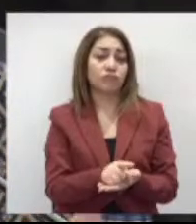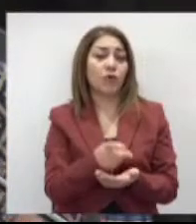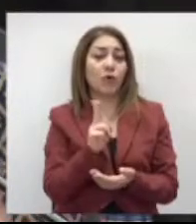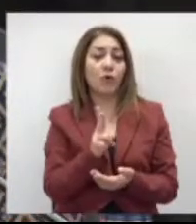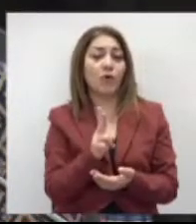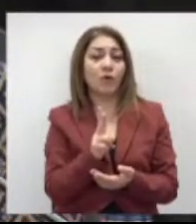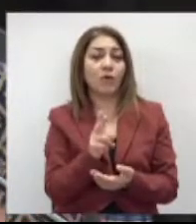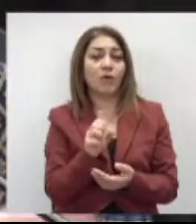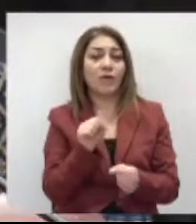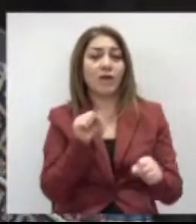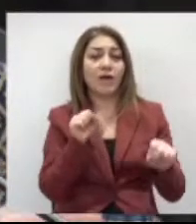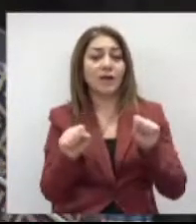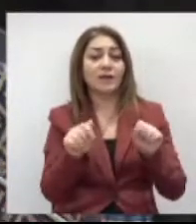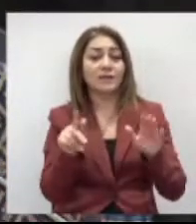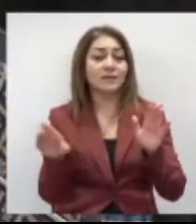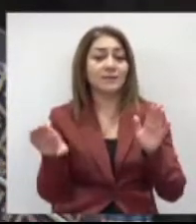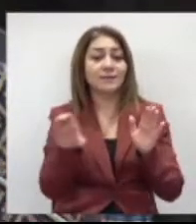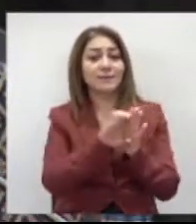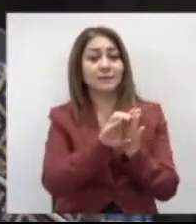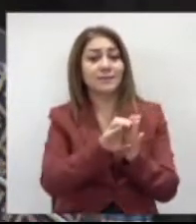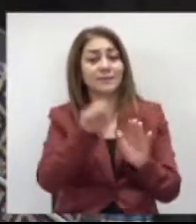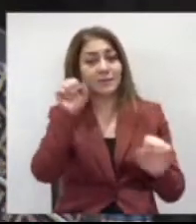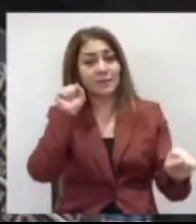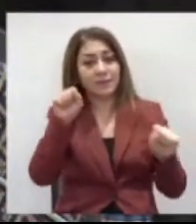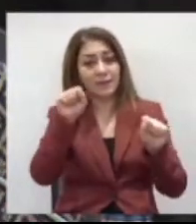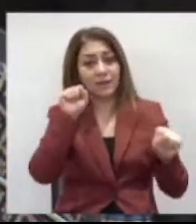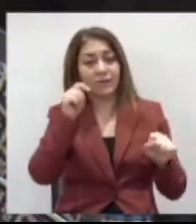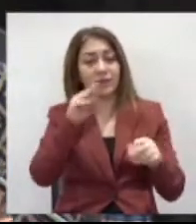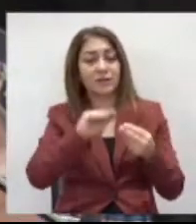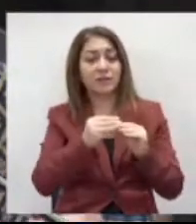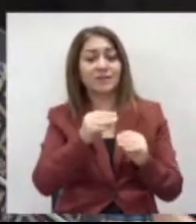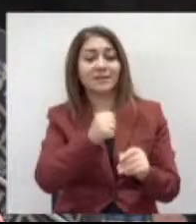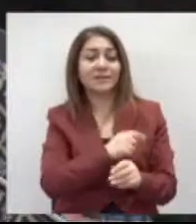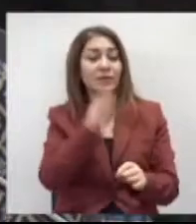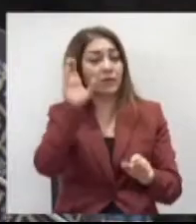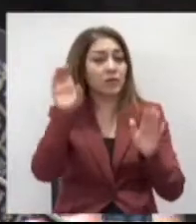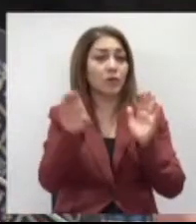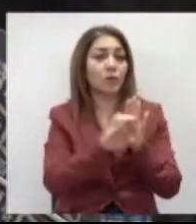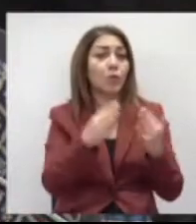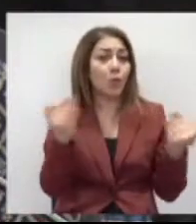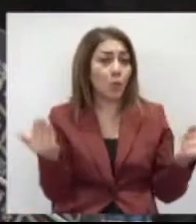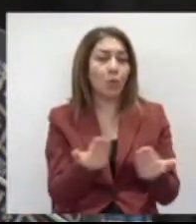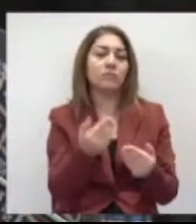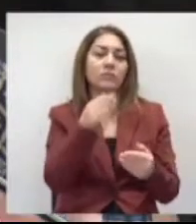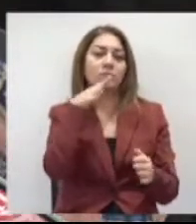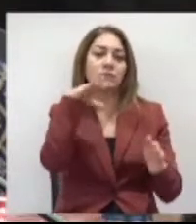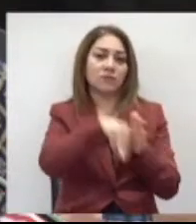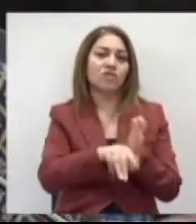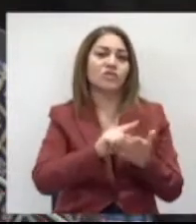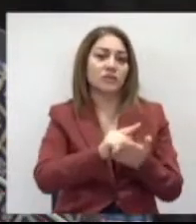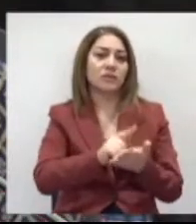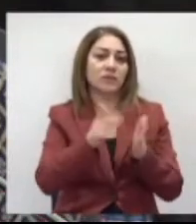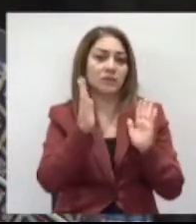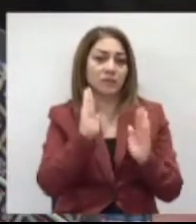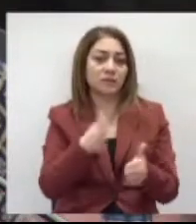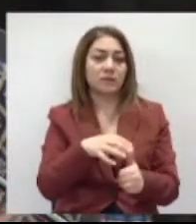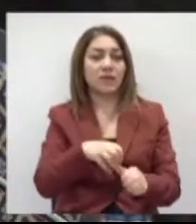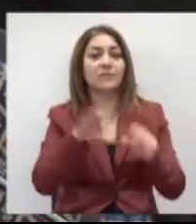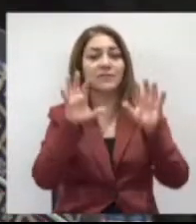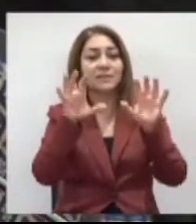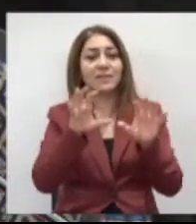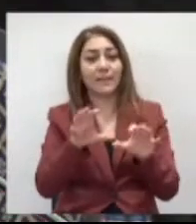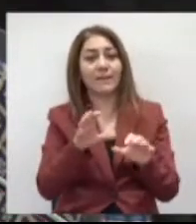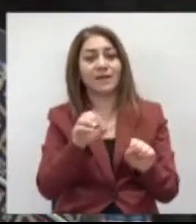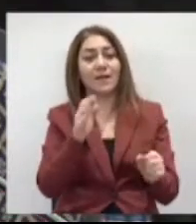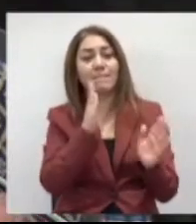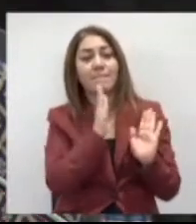որ իշխանության մարմին ենք, հա, վերապահում այդ կառավարման խնդիրները, բնականաբար հնարավոր է քննարկել այդ հարցերի շրջանակներում կամ սահմանադրական